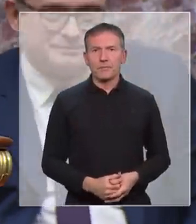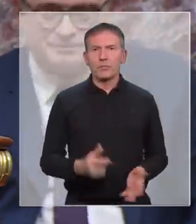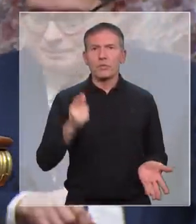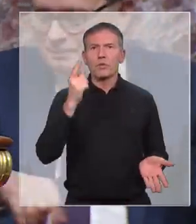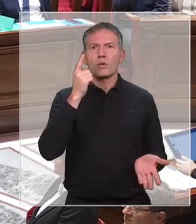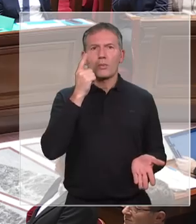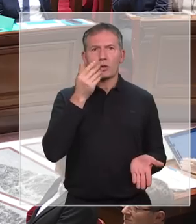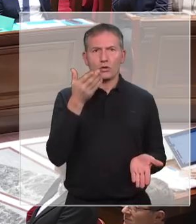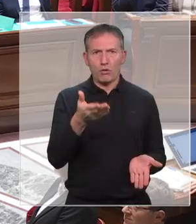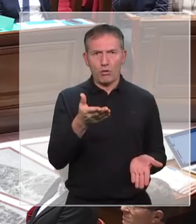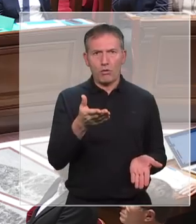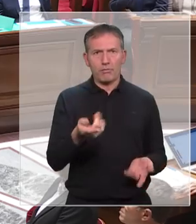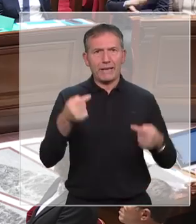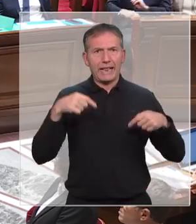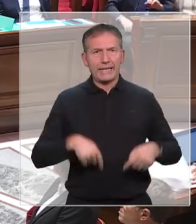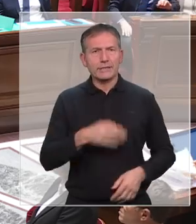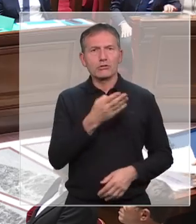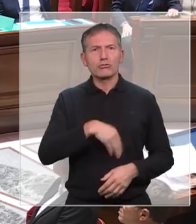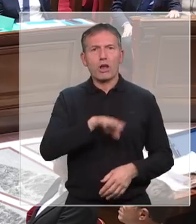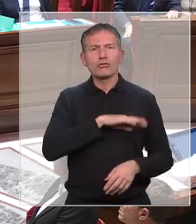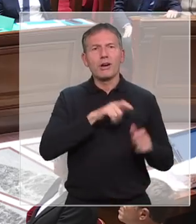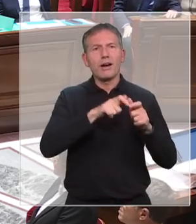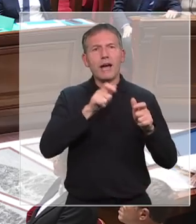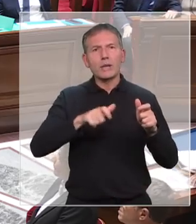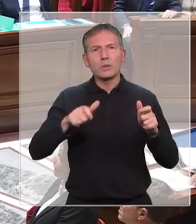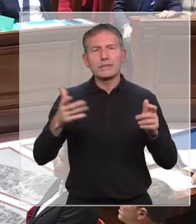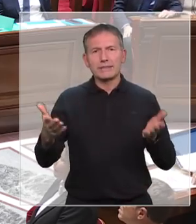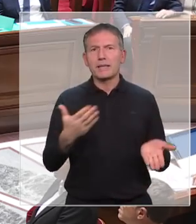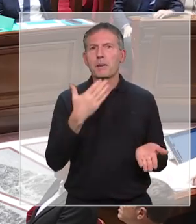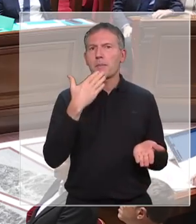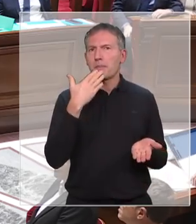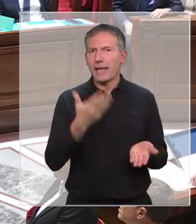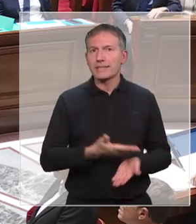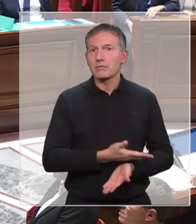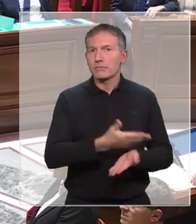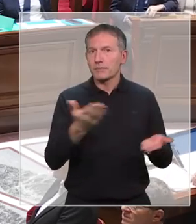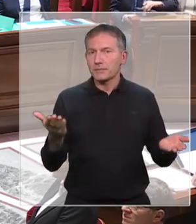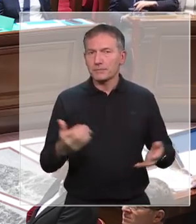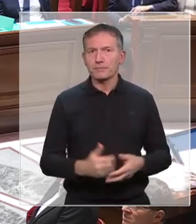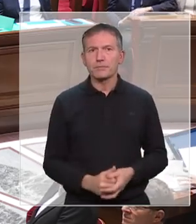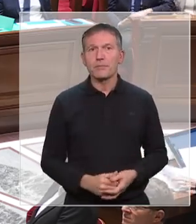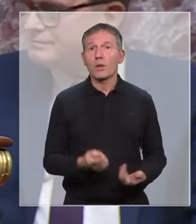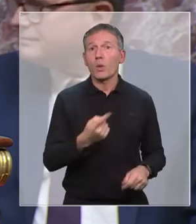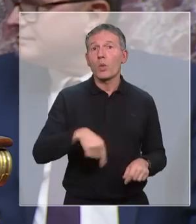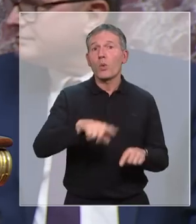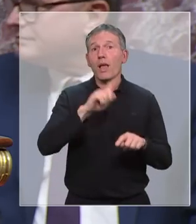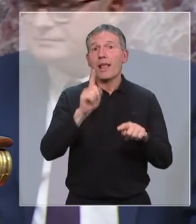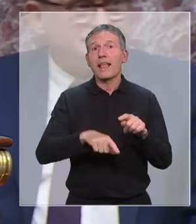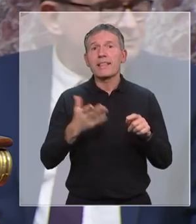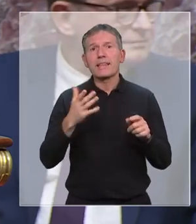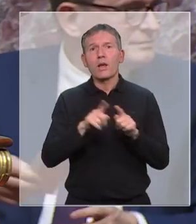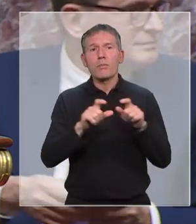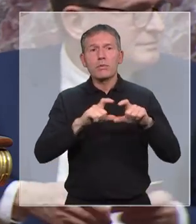Monsieur Roland Lescure, ministre en charge de l'Industrie. Merci, madame la présidente, mesdames, messieurs. À chacun que nous n'avons pas le droit de brandir